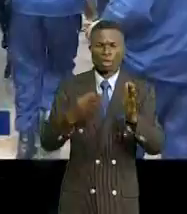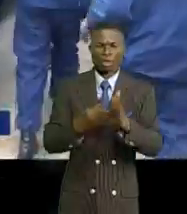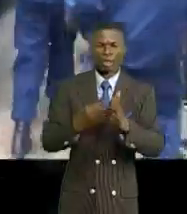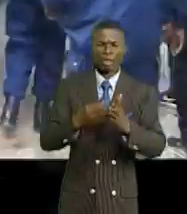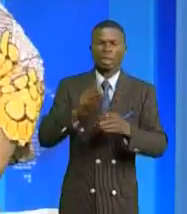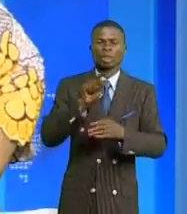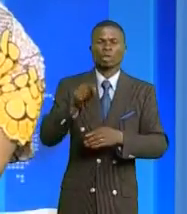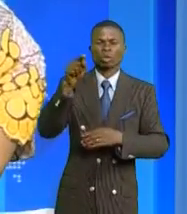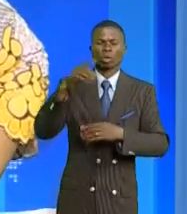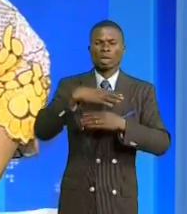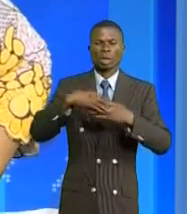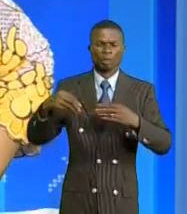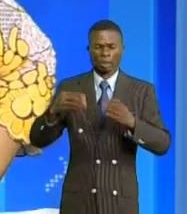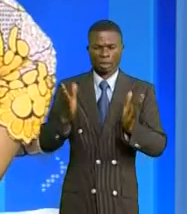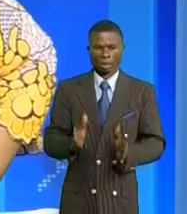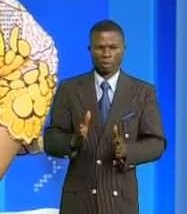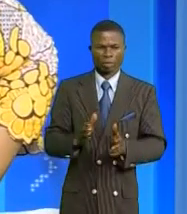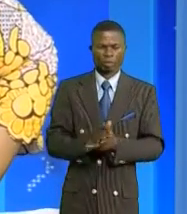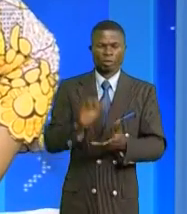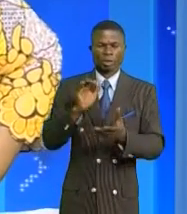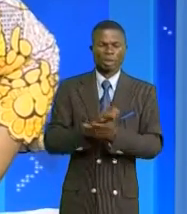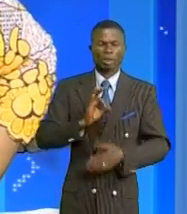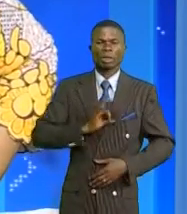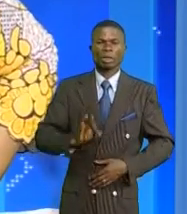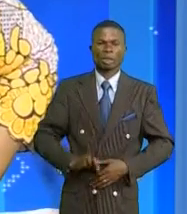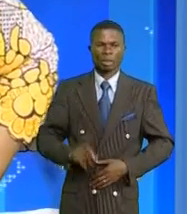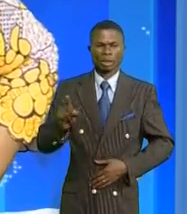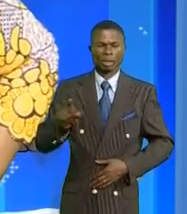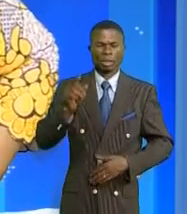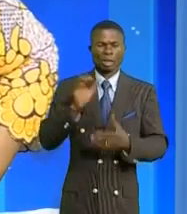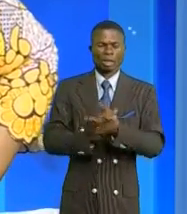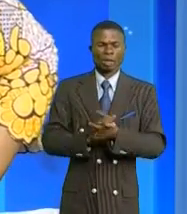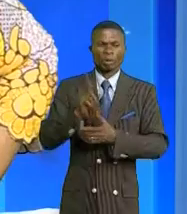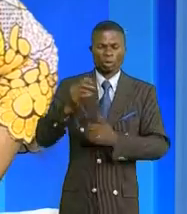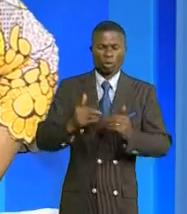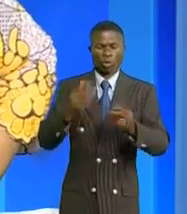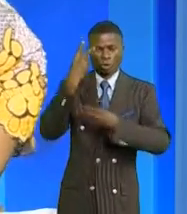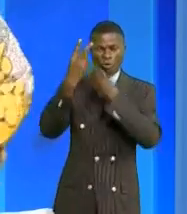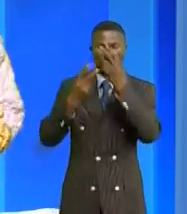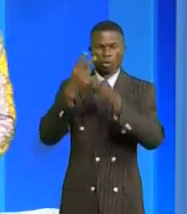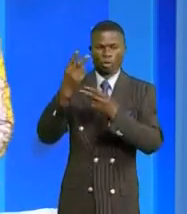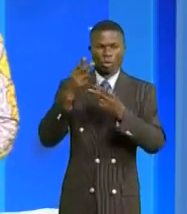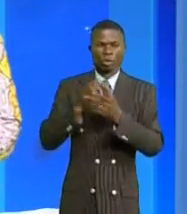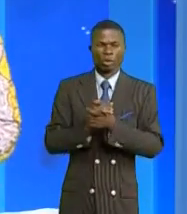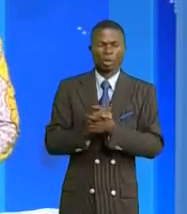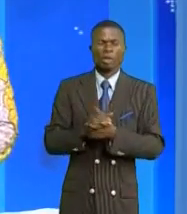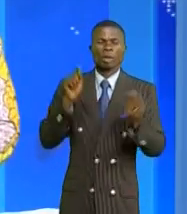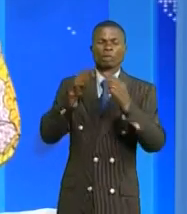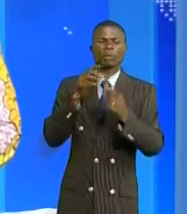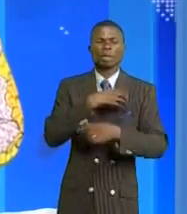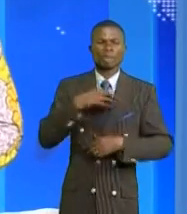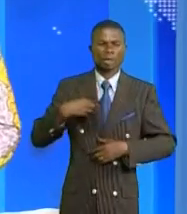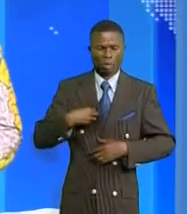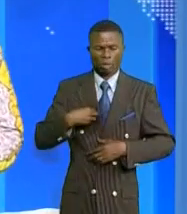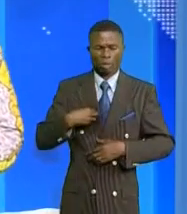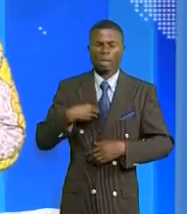$1,096,000. Denise Nyakeru Tshisekedi, la première dame, poursuit ses visites auprès des femmes qui ont marqué